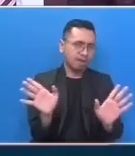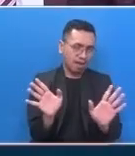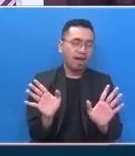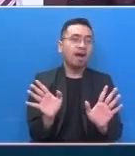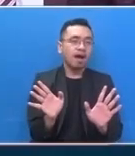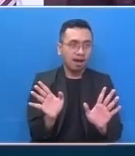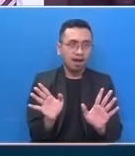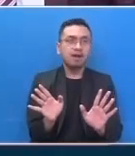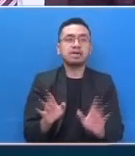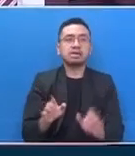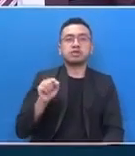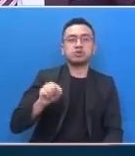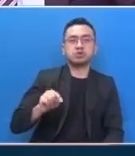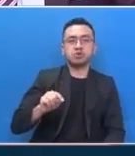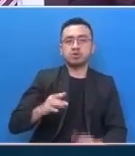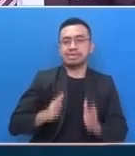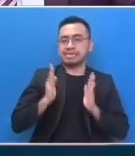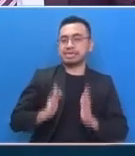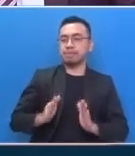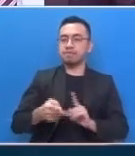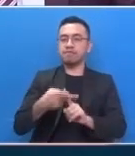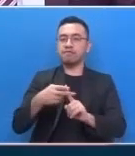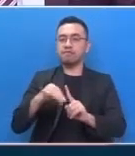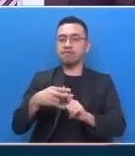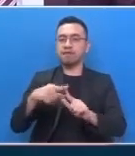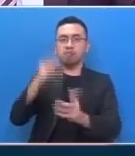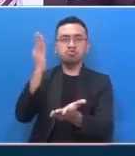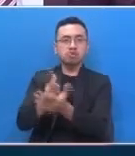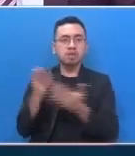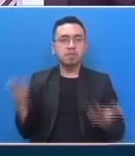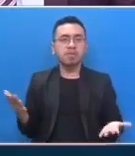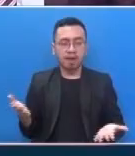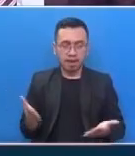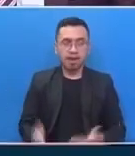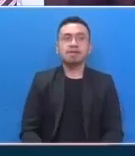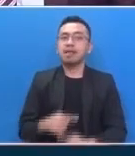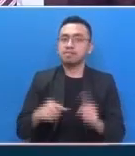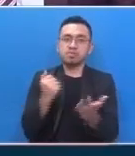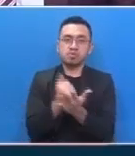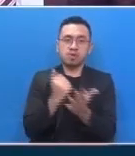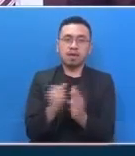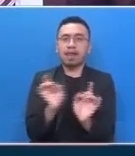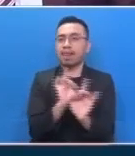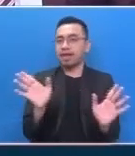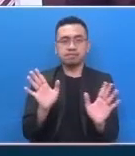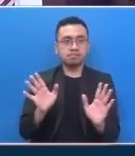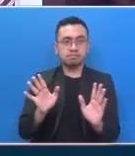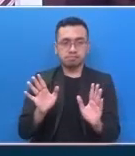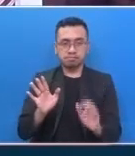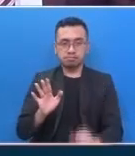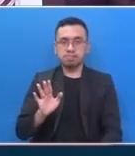komunikasi dengan atau sikap terhadap FIFA misalnya tapi dalam konteks yang lain-lain kami tidak berubah sama seperti yang